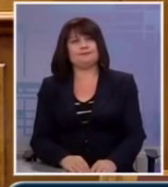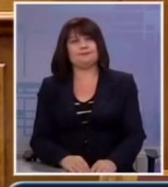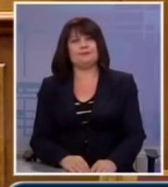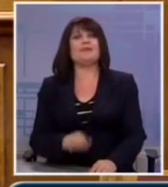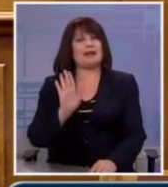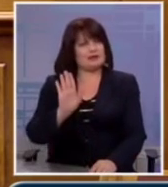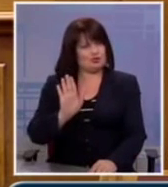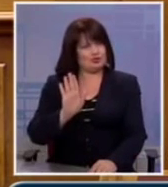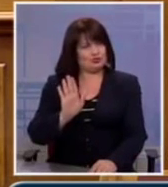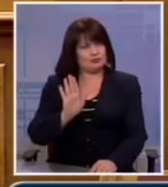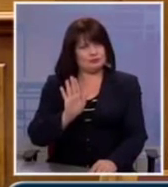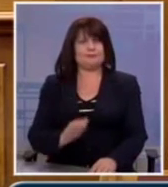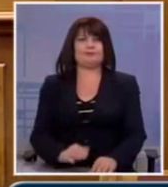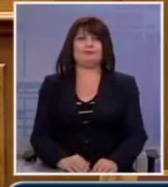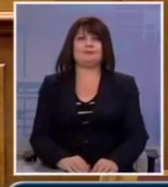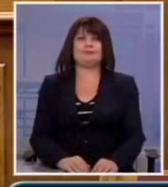Αφήστε λίγο.